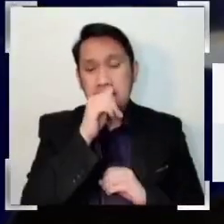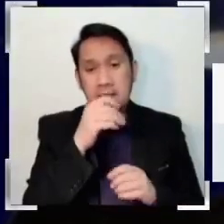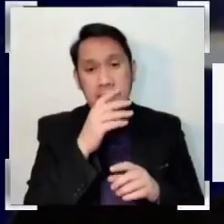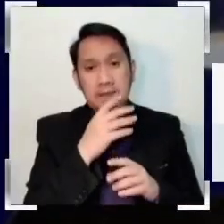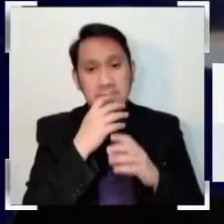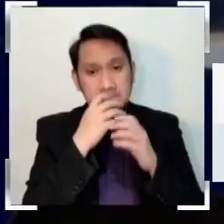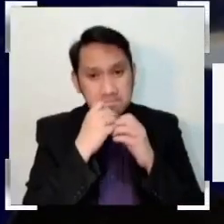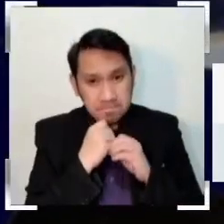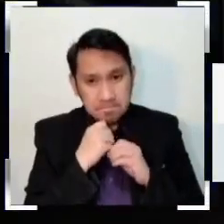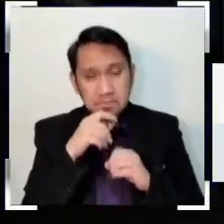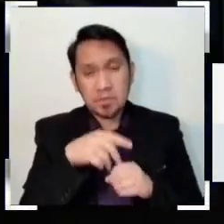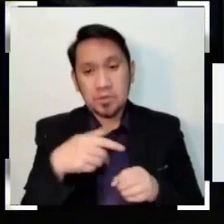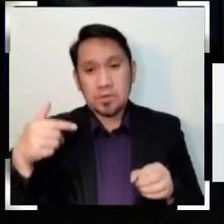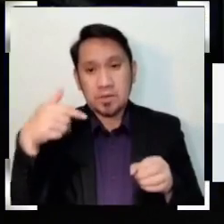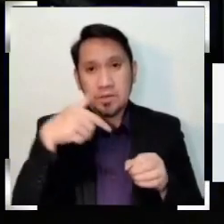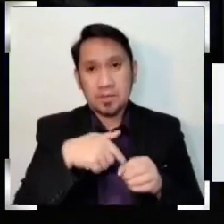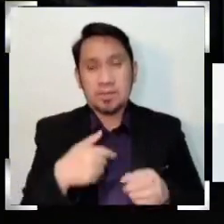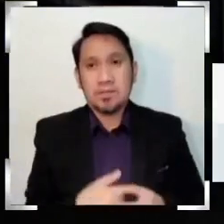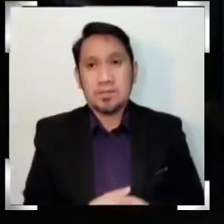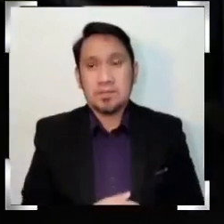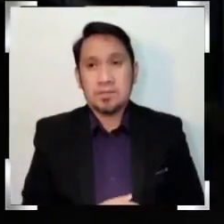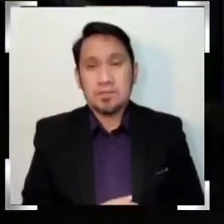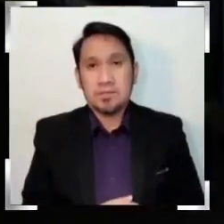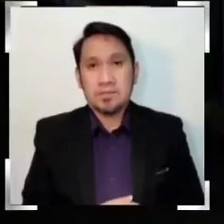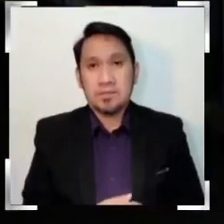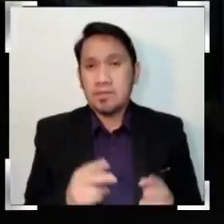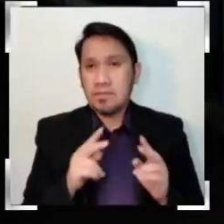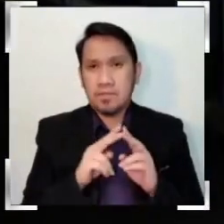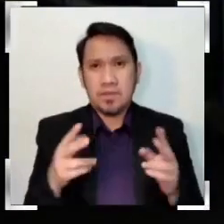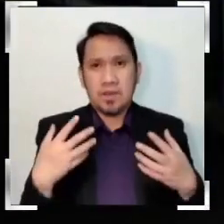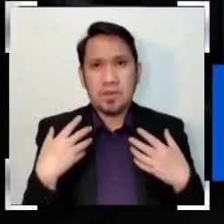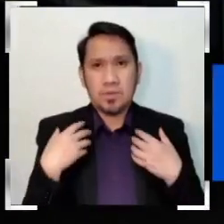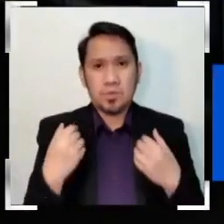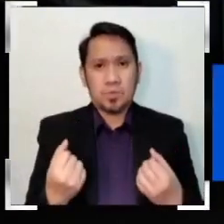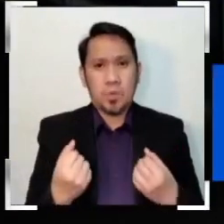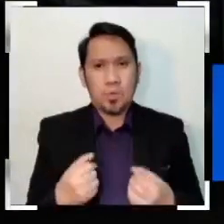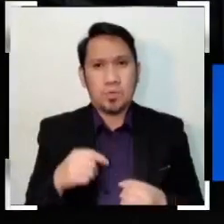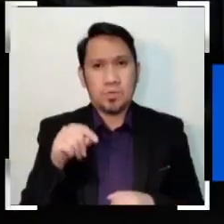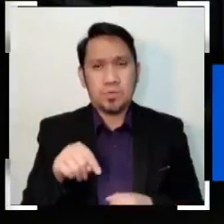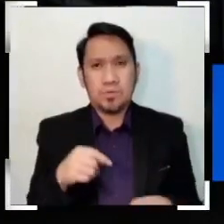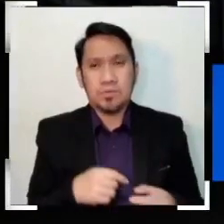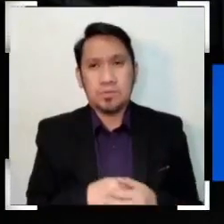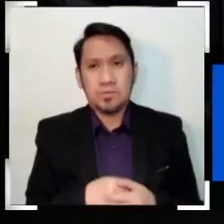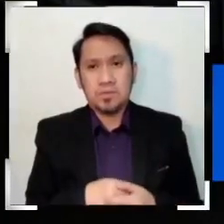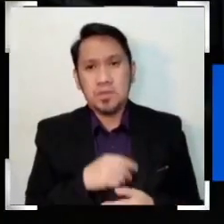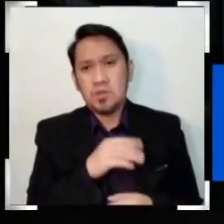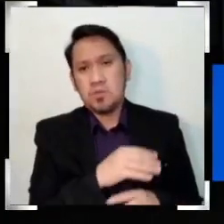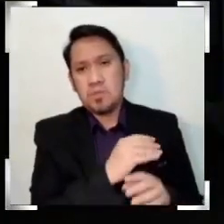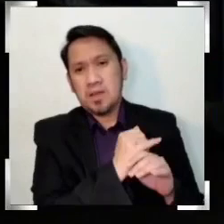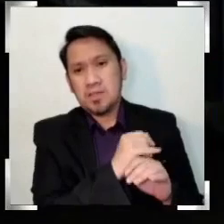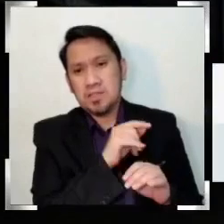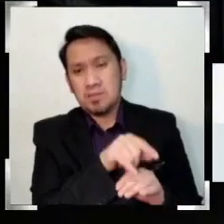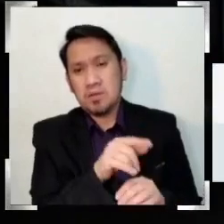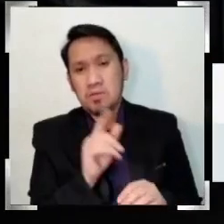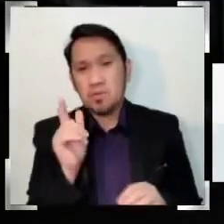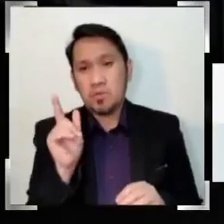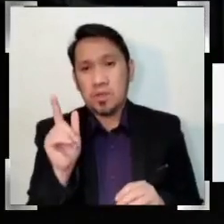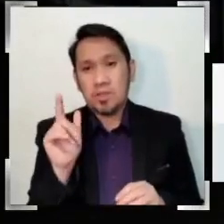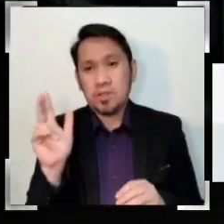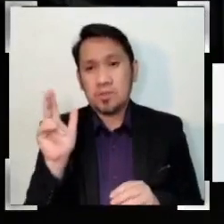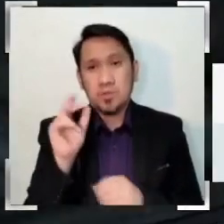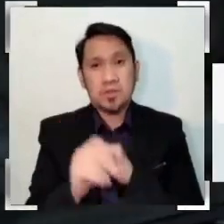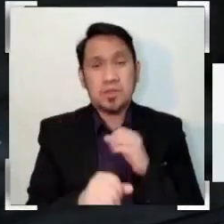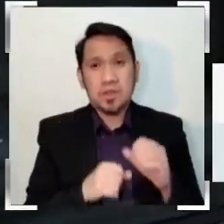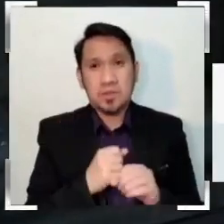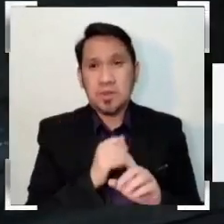yan. Napakatipid po. Matibay na matibay. Yung mga traditional jeep nga natin, tumatagal ng 20 years to 30 years, ganun din